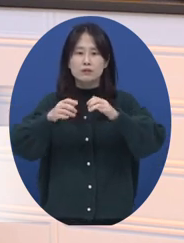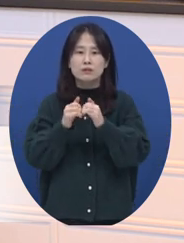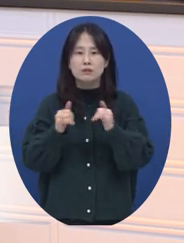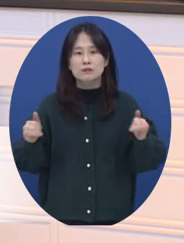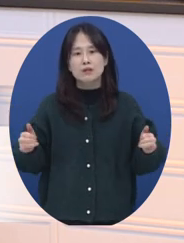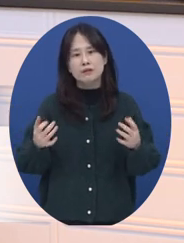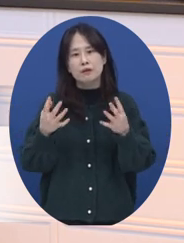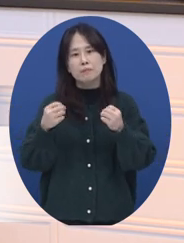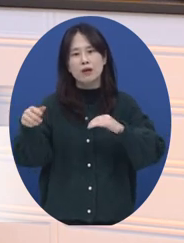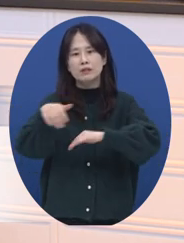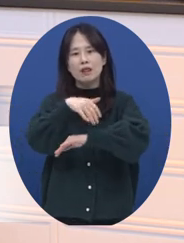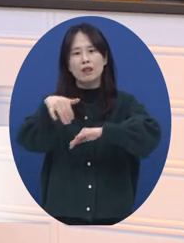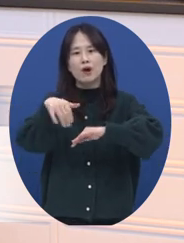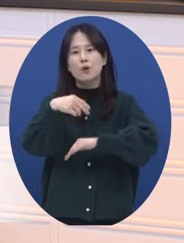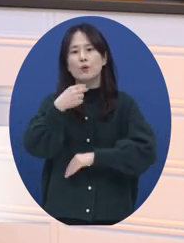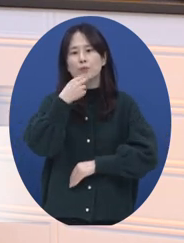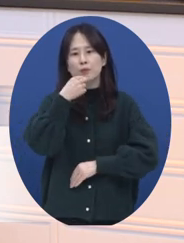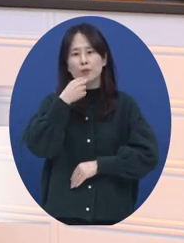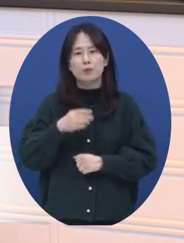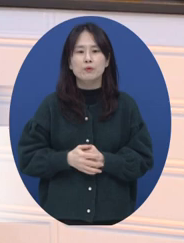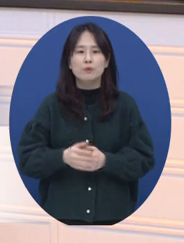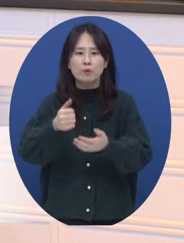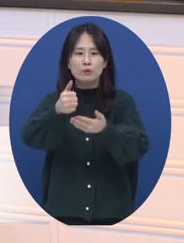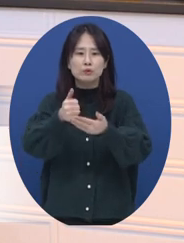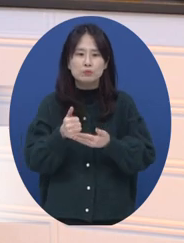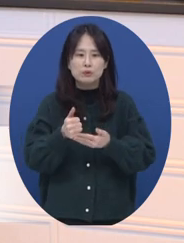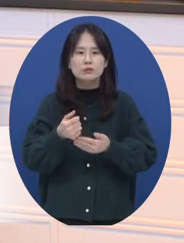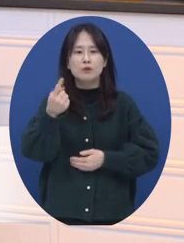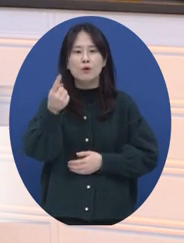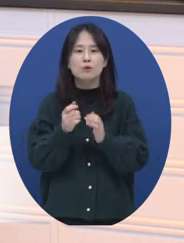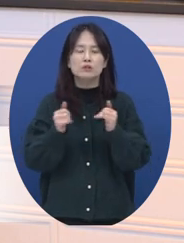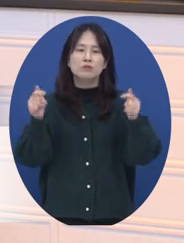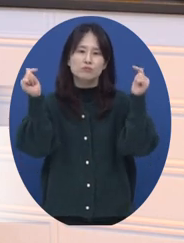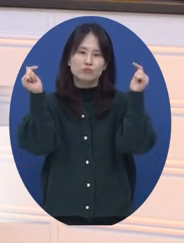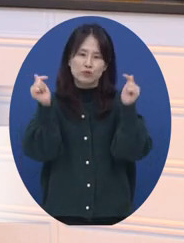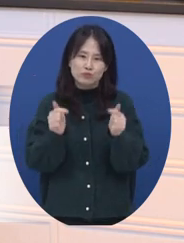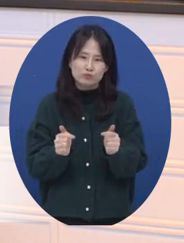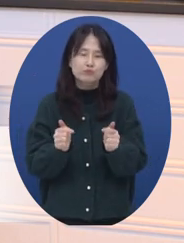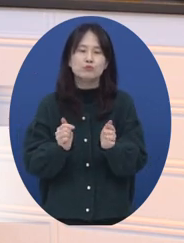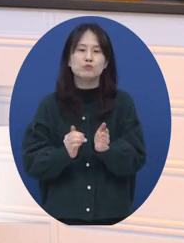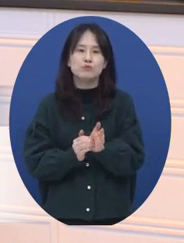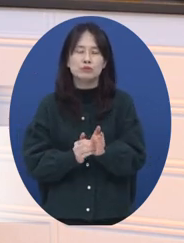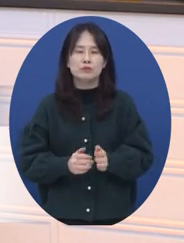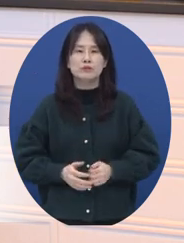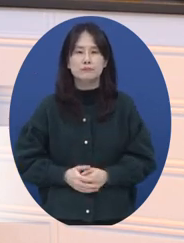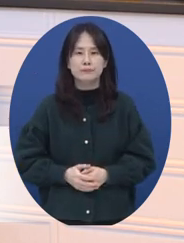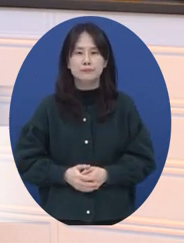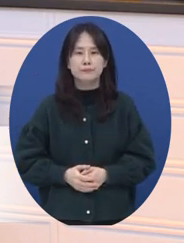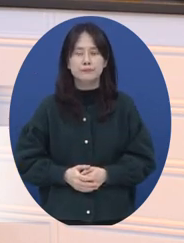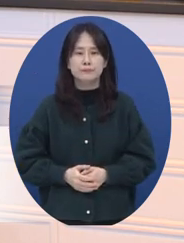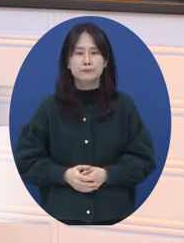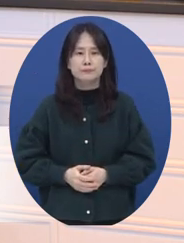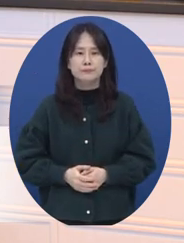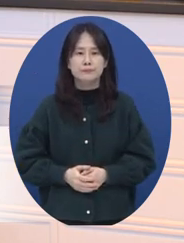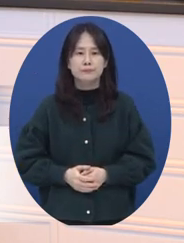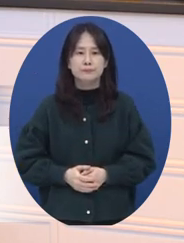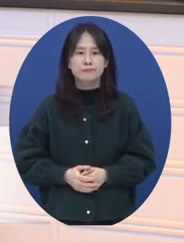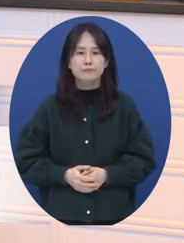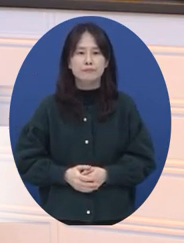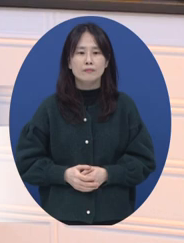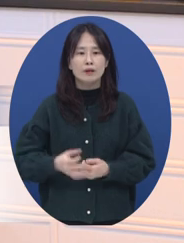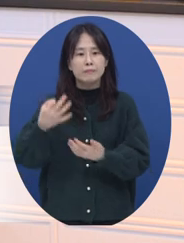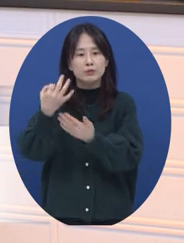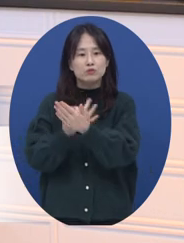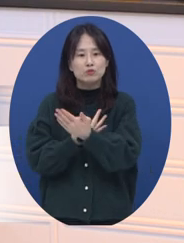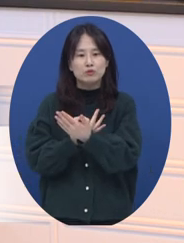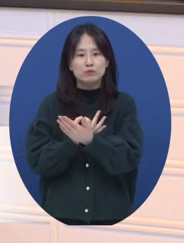어 솔직 길거리에 도 손님들이 많이 안 다니시고 매장에도 어쨌든 시술 같은 부분도 많이 중 억 들었어요